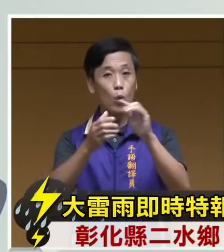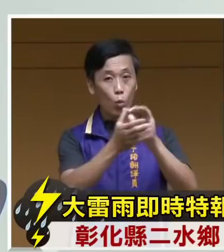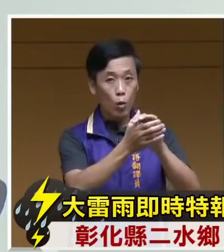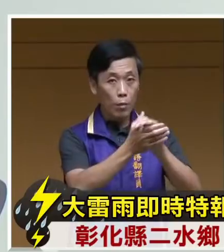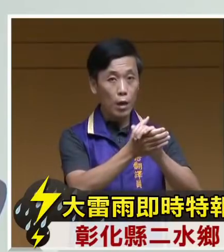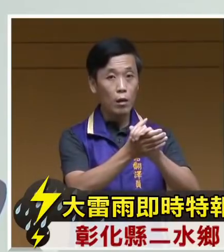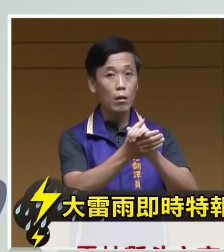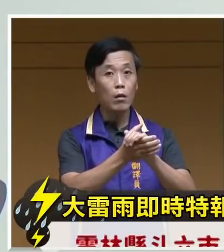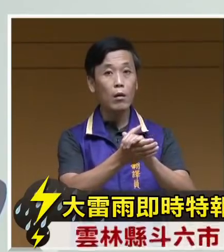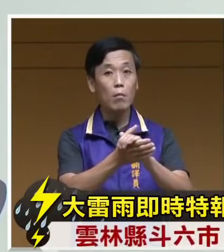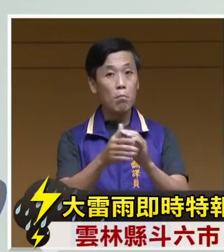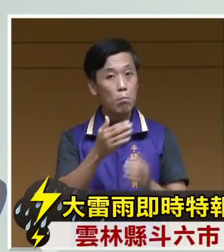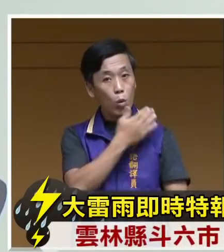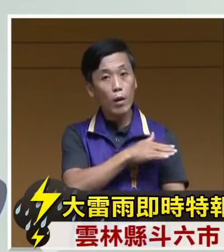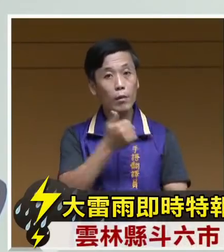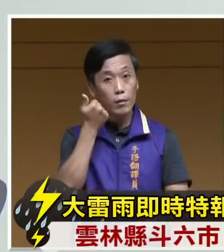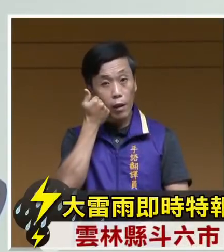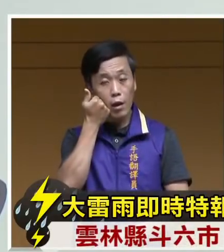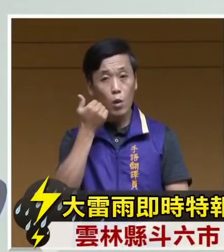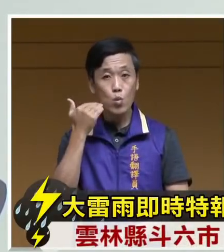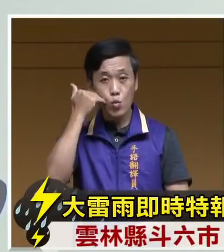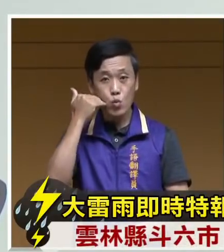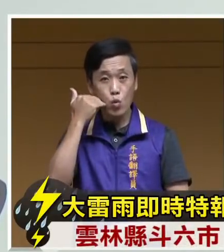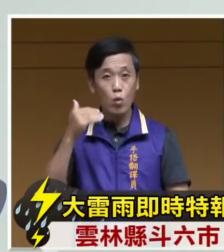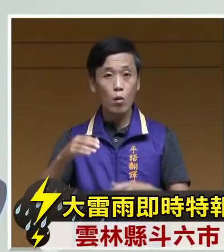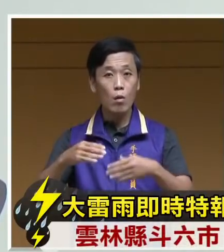间有强大的牵绊，